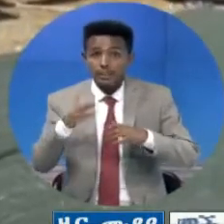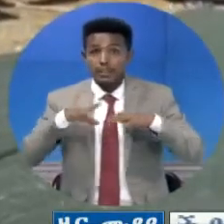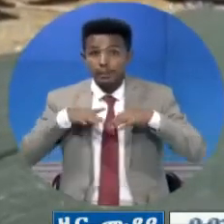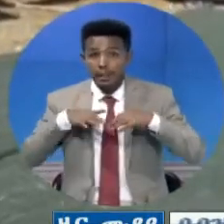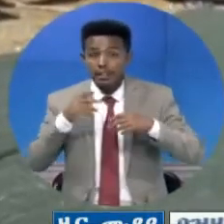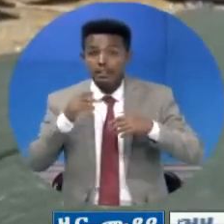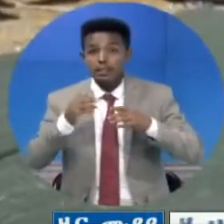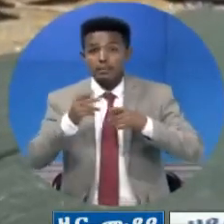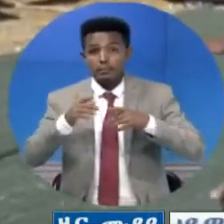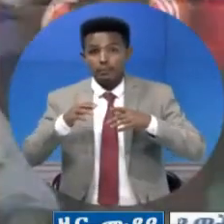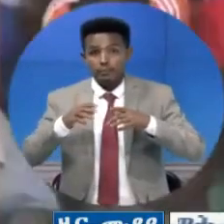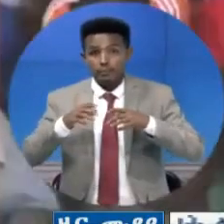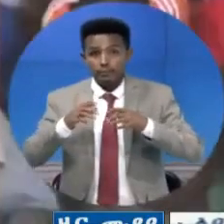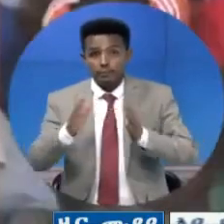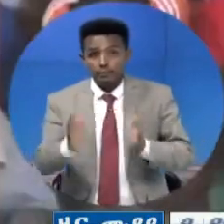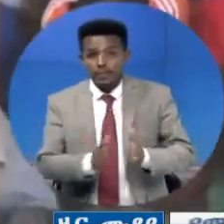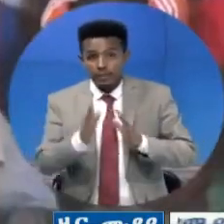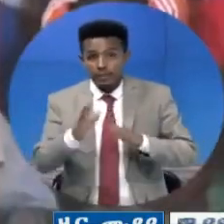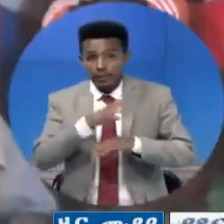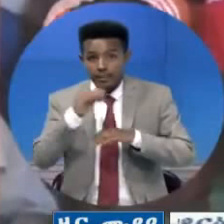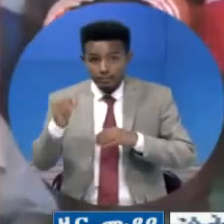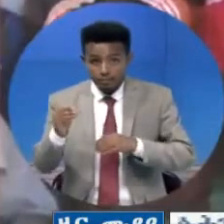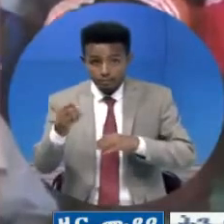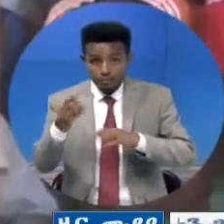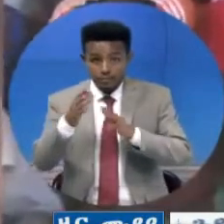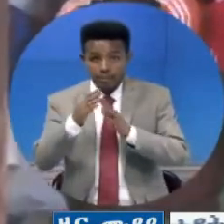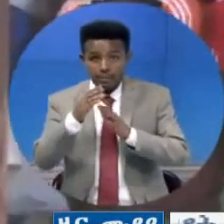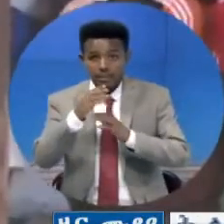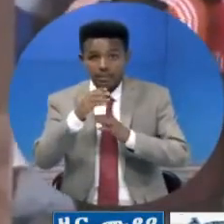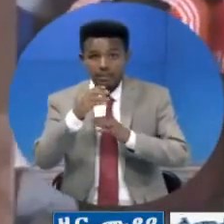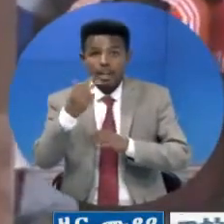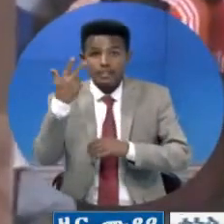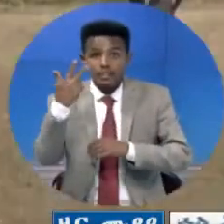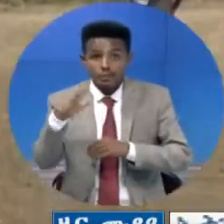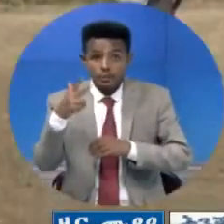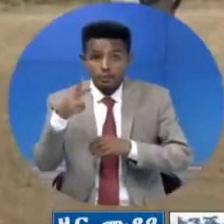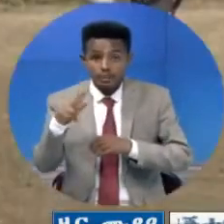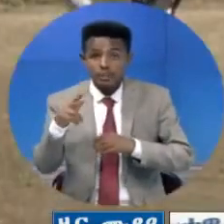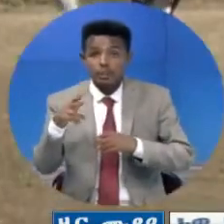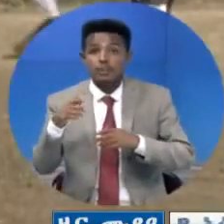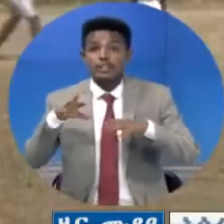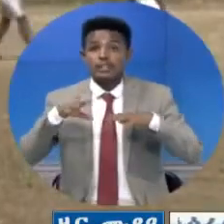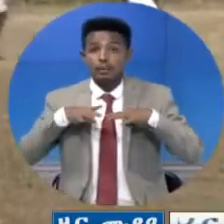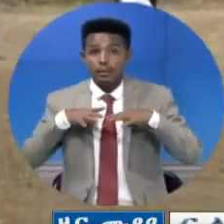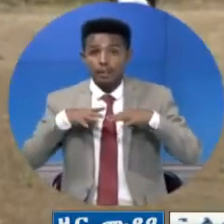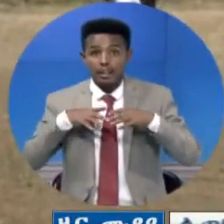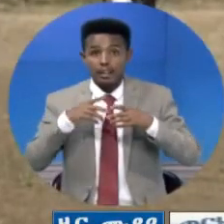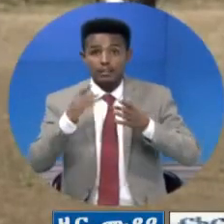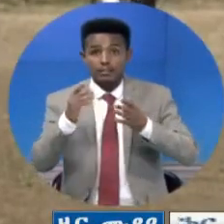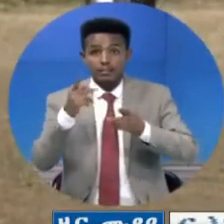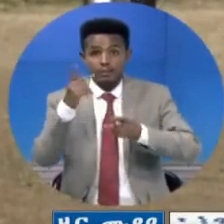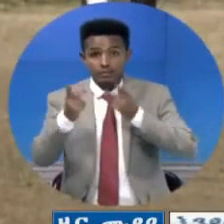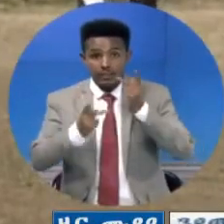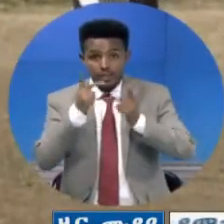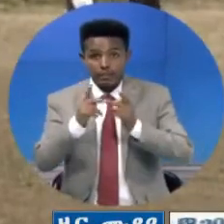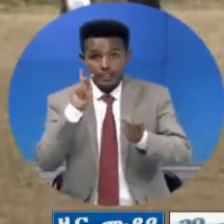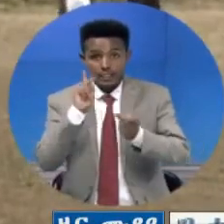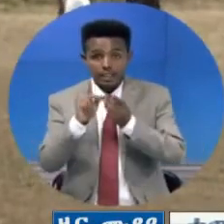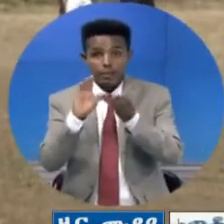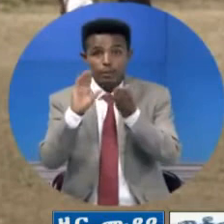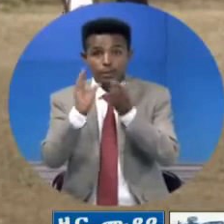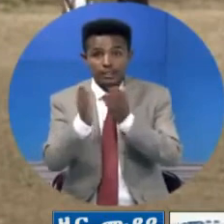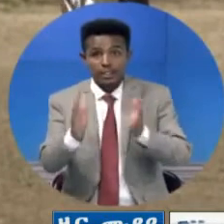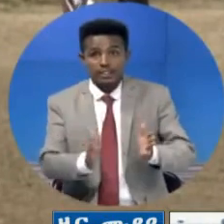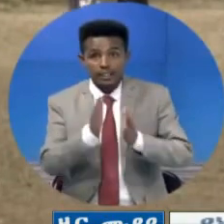እንዲሁም 17ኛውን የኢትዮጵያ የባህል ስፖርቶች ውድድርና 13ኛውን የባህል ፌስቲቫል በተሳካ ሁኔታ አዘጋጅታለች።